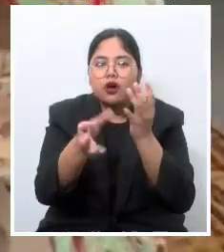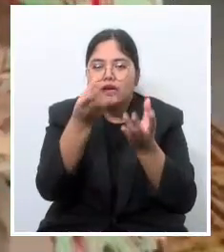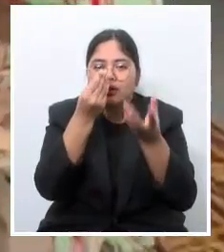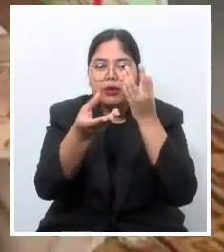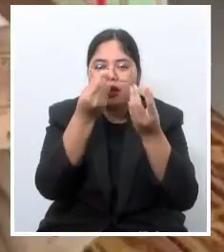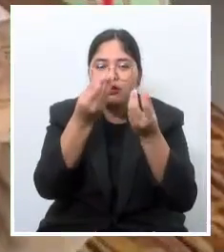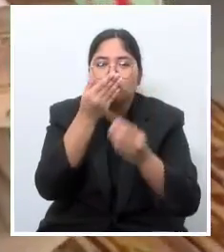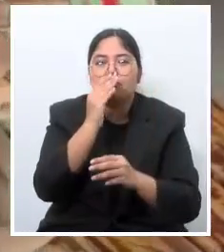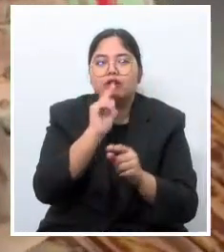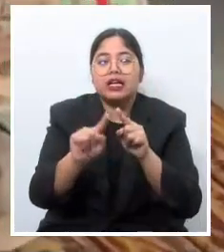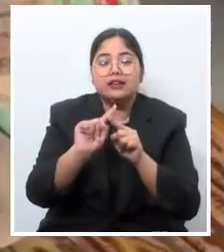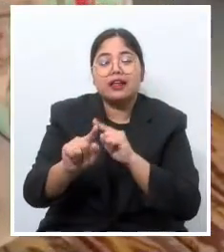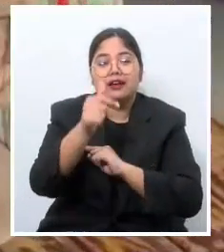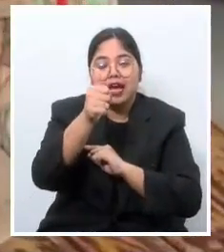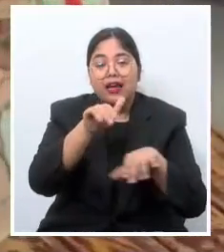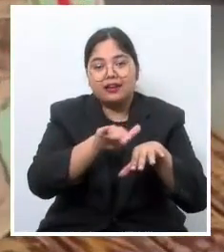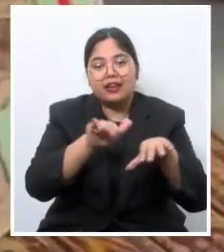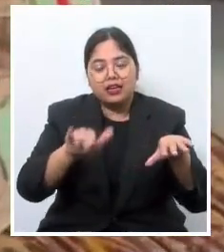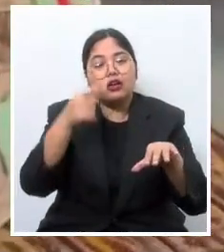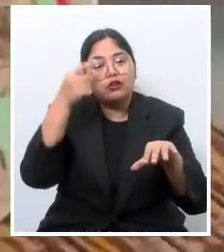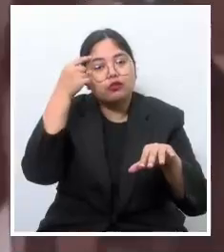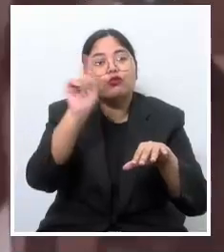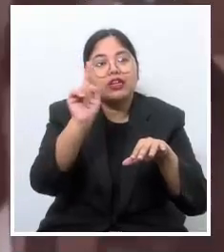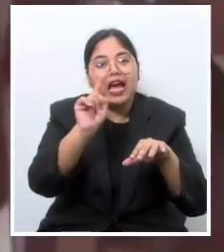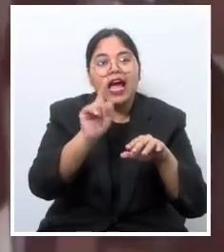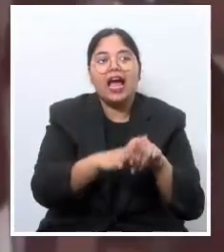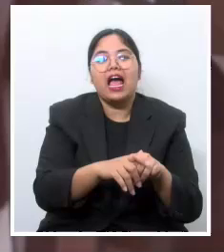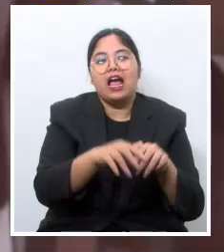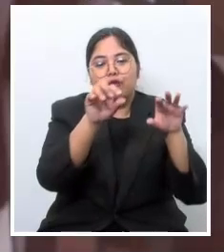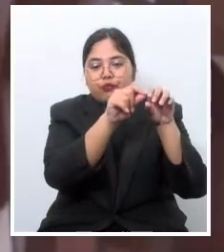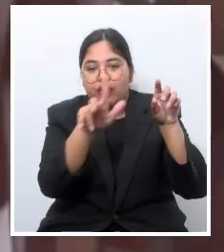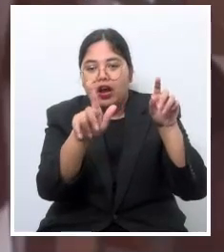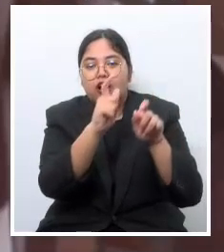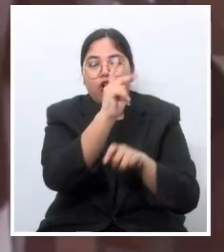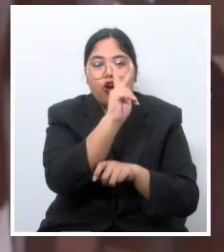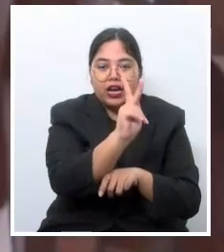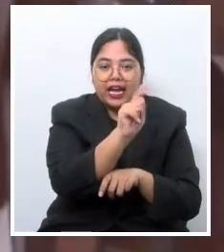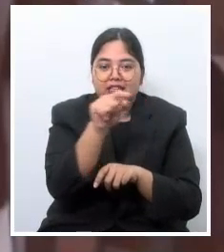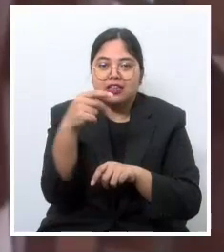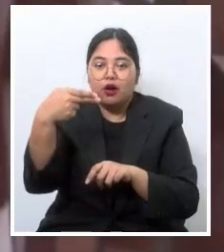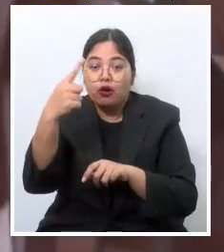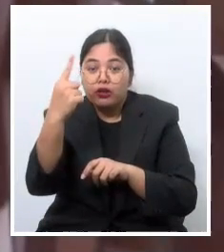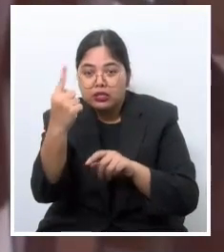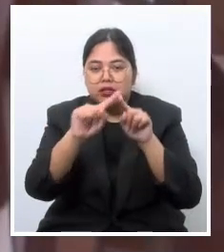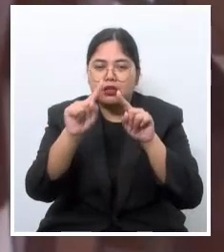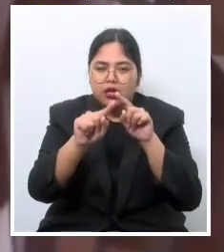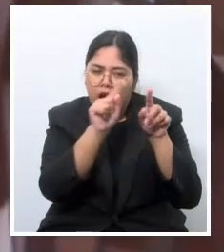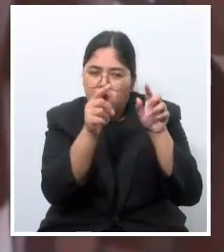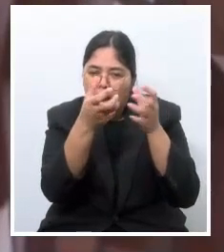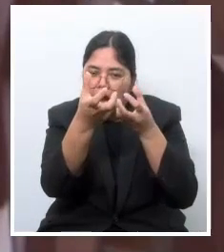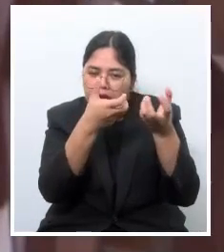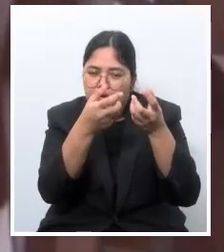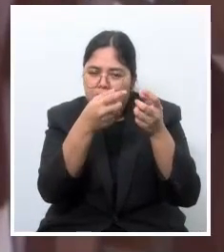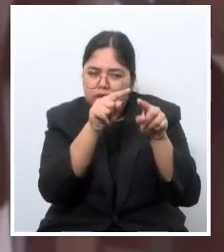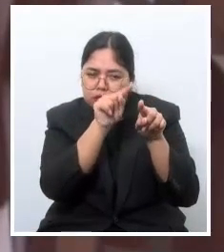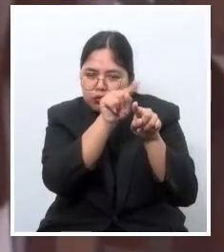เด็กอ่านักเรียนของเราจะต้องรู้อ่าพยัญชนะทั้ง 44ตัวโดยการแยกเอ่อหัวของพยัญชนะแต่ละตัวทั้ง